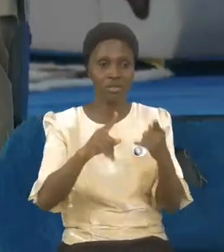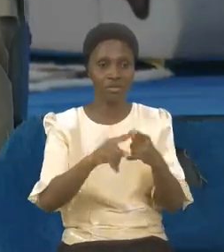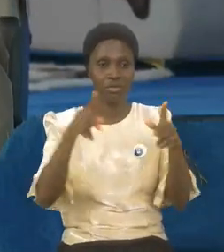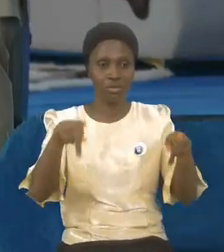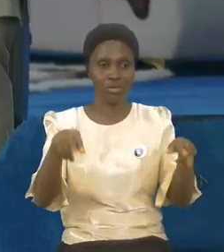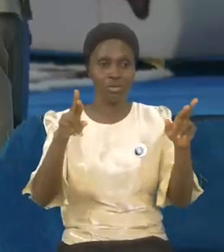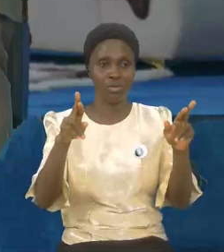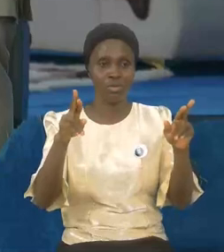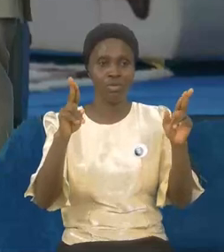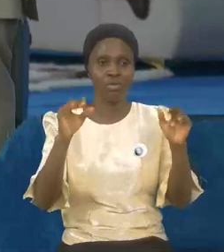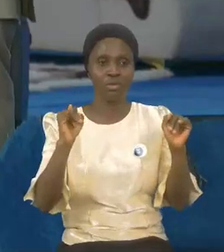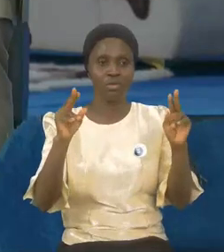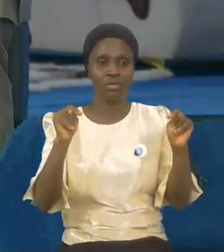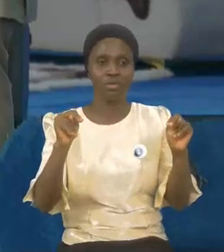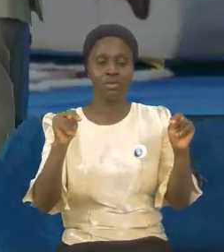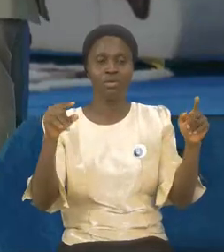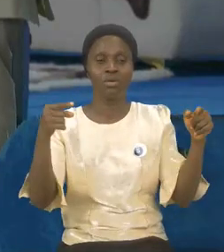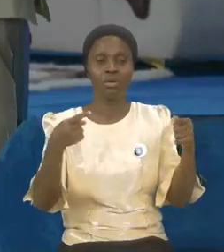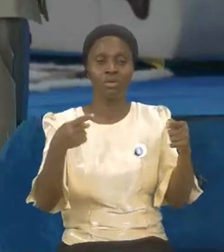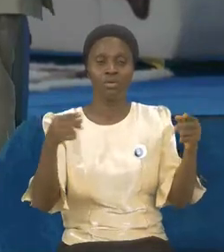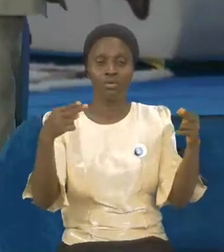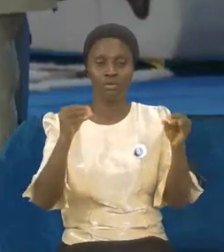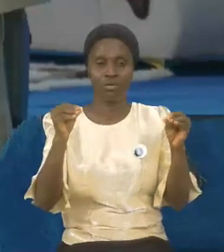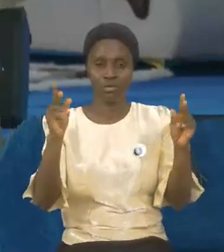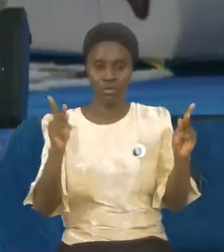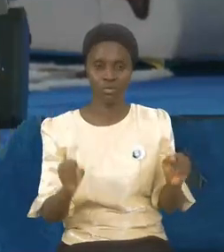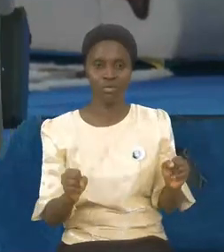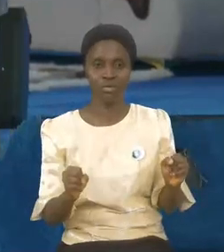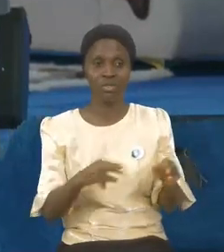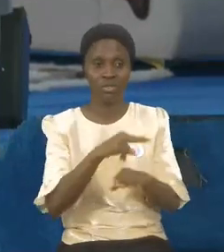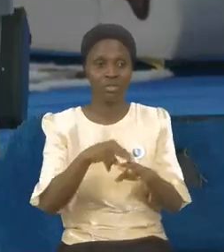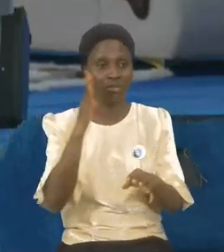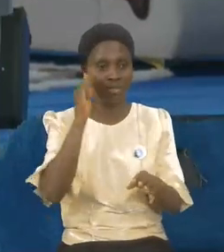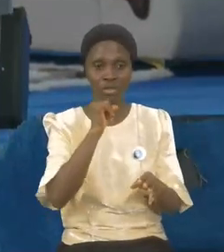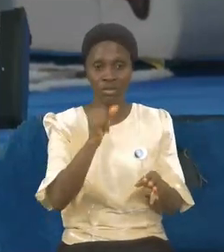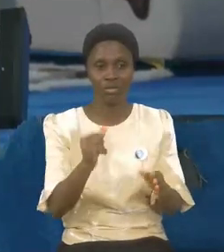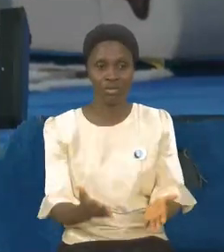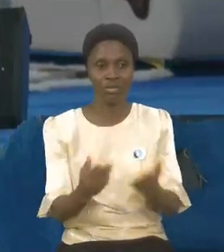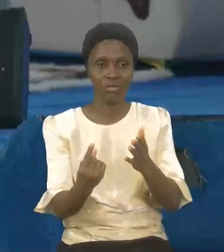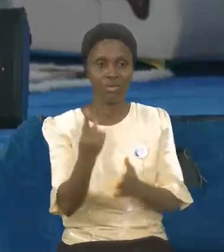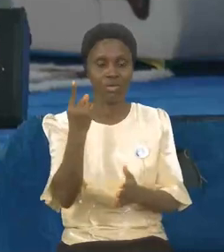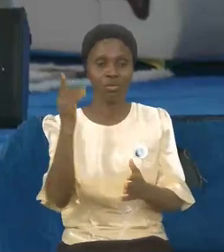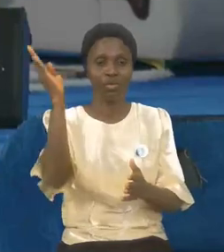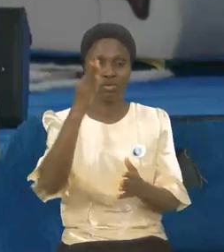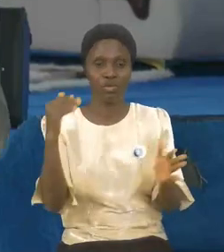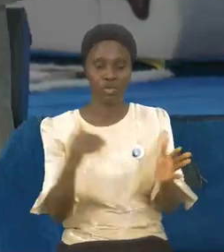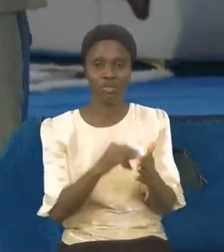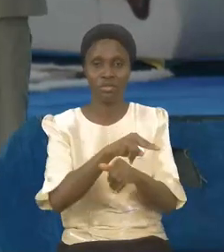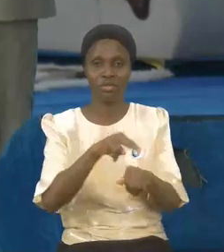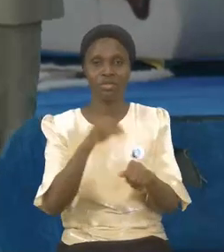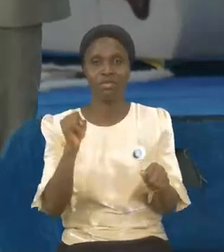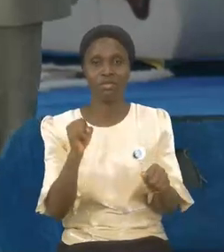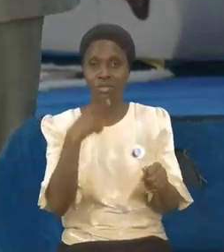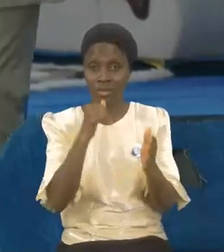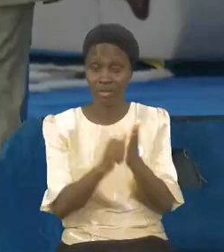l'épée contre une nation. Je parle maintenant que Christ est arrivé. Et Christ, maintenant, il a vaincu.